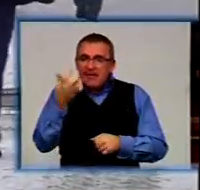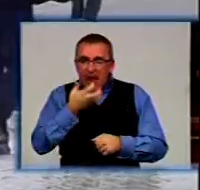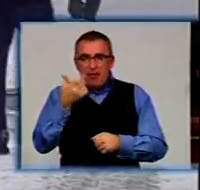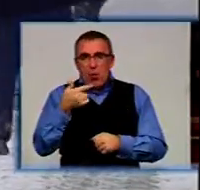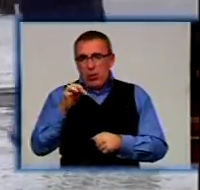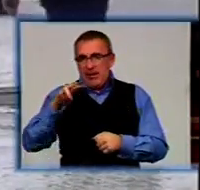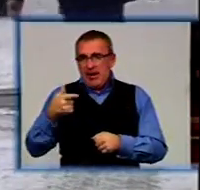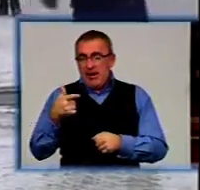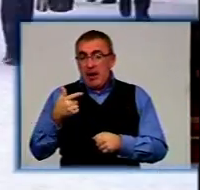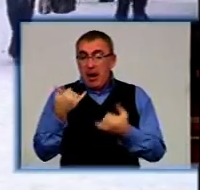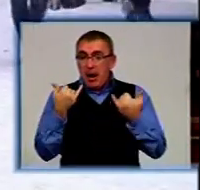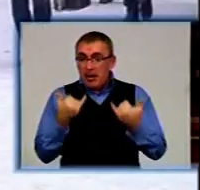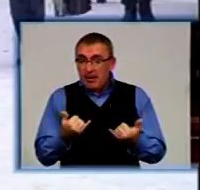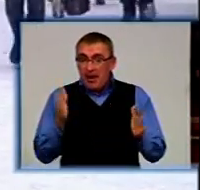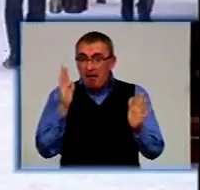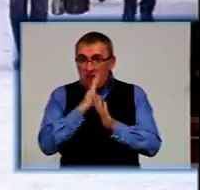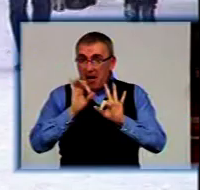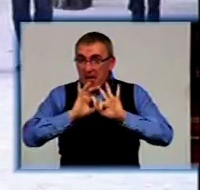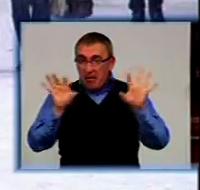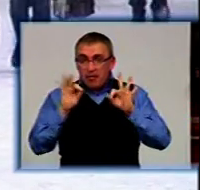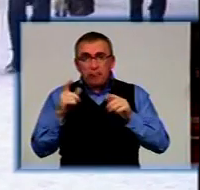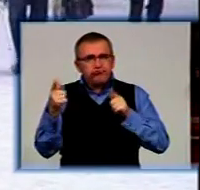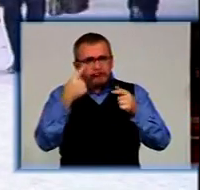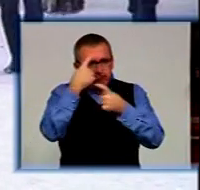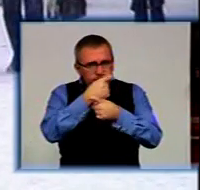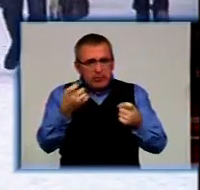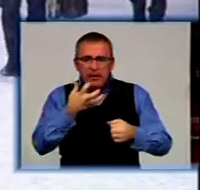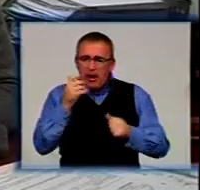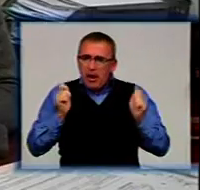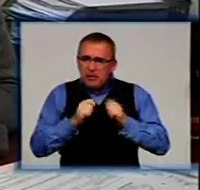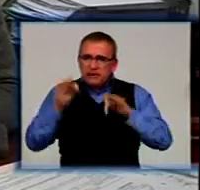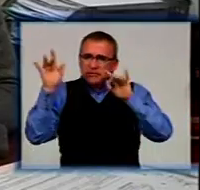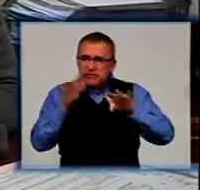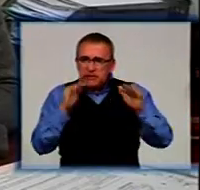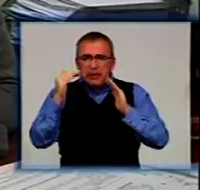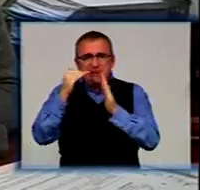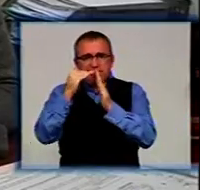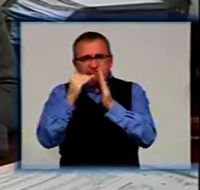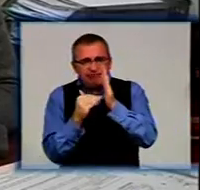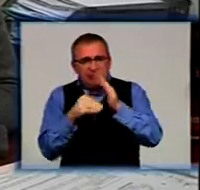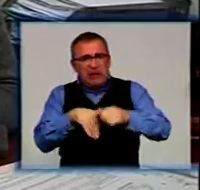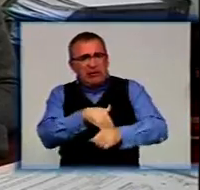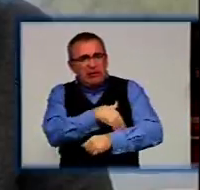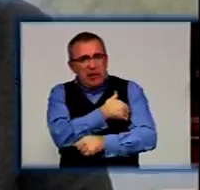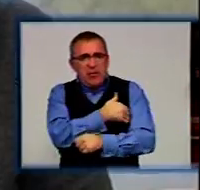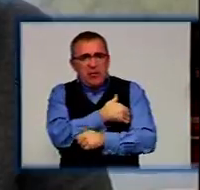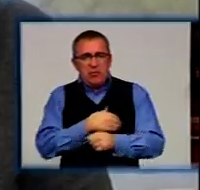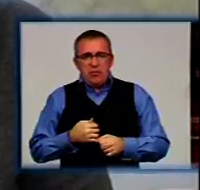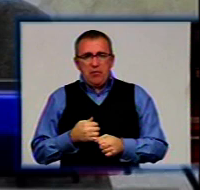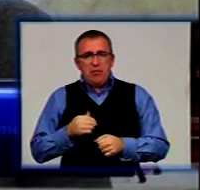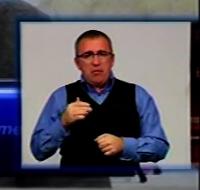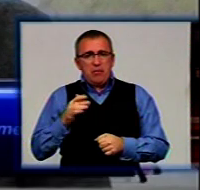грудня погода. Втім, нині метеорологи радять готувати теплі речі, бо очікують на снігопади та зниження температури вже найближчими днями.